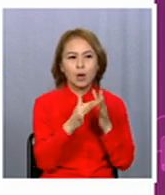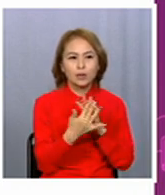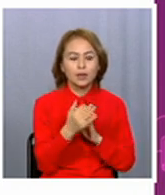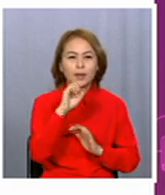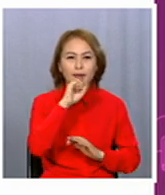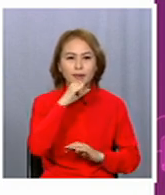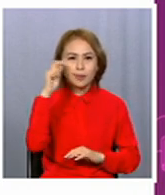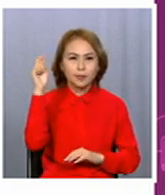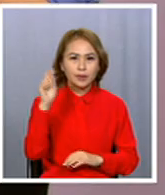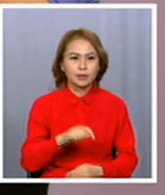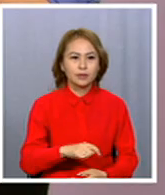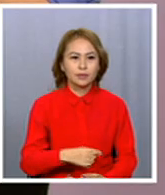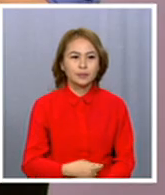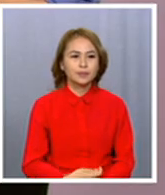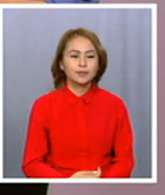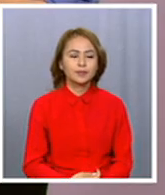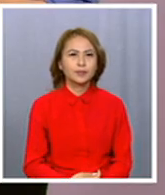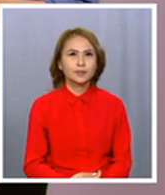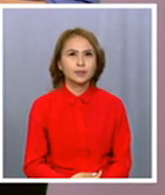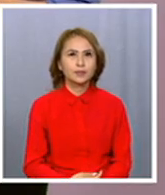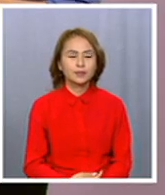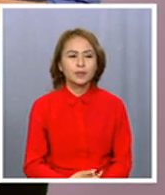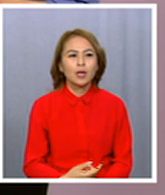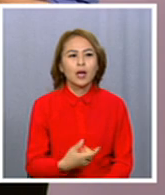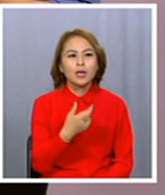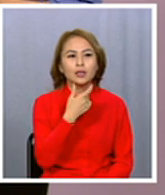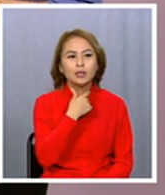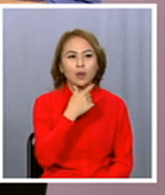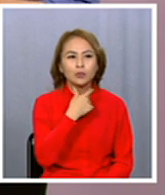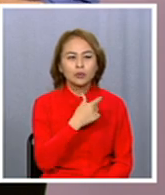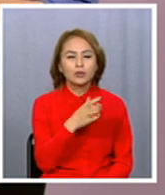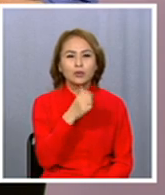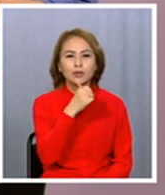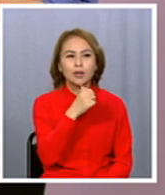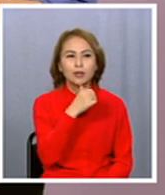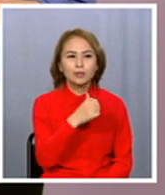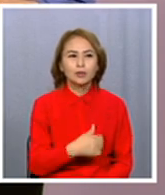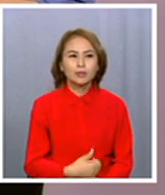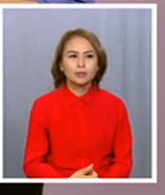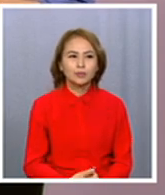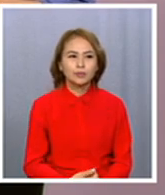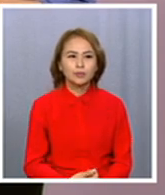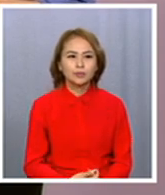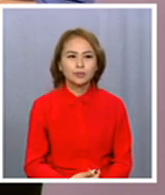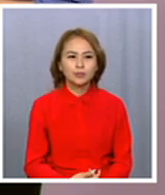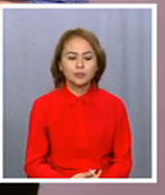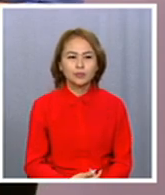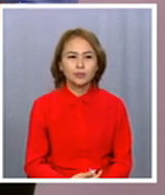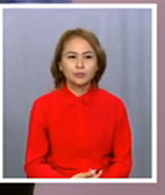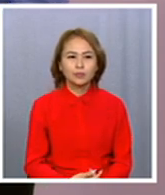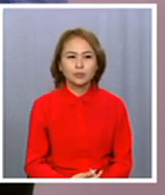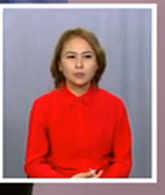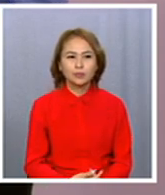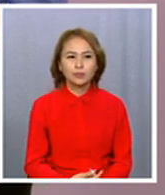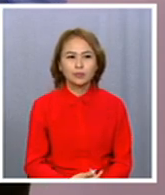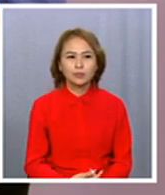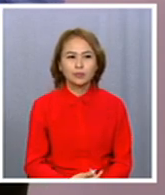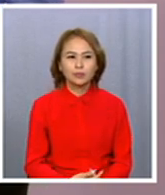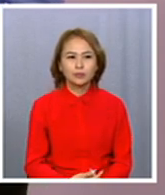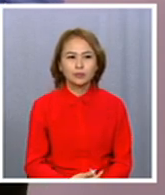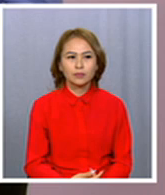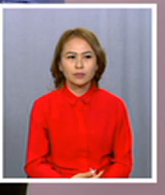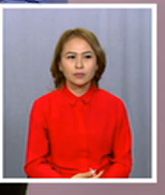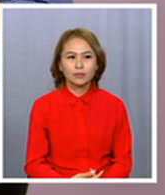келді. Енді дауыс ырғағымен оқып көрейін. Сендер жақсылап ойланыңдар.